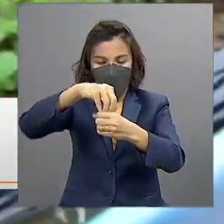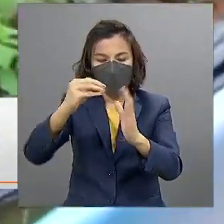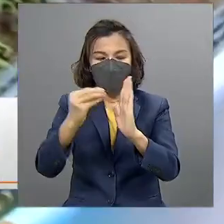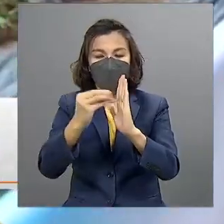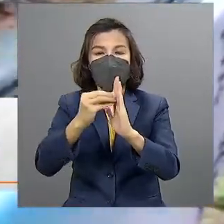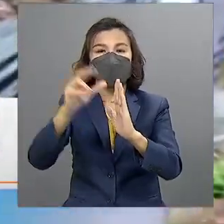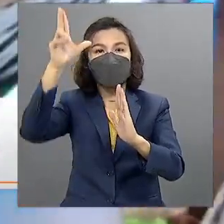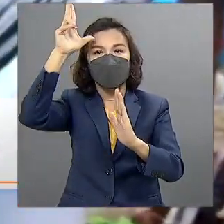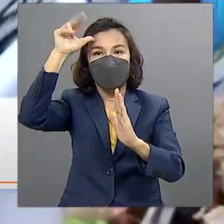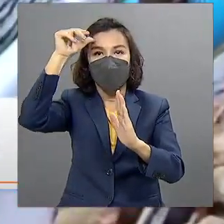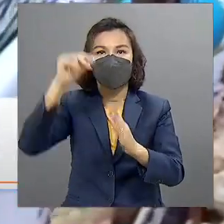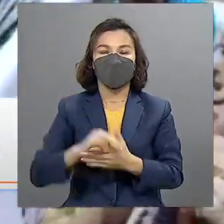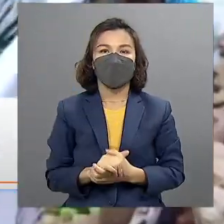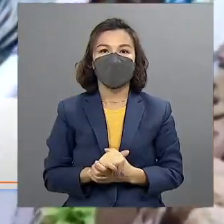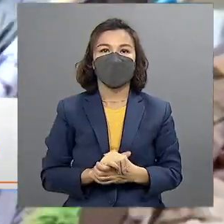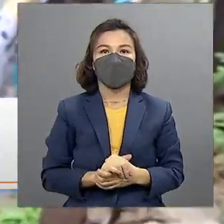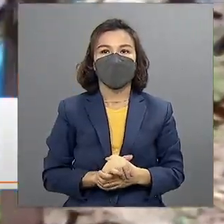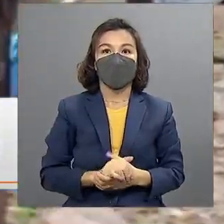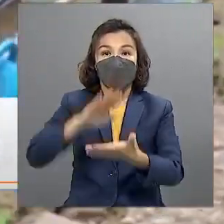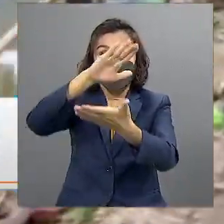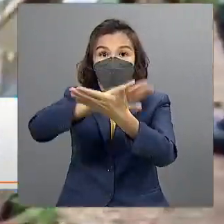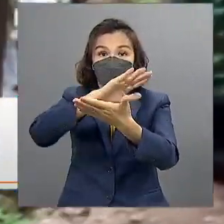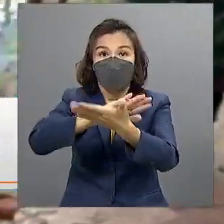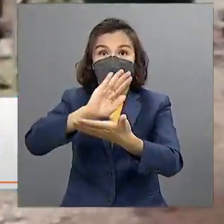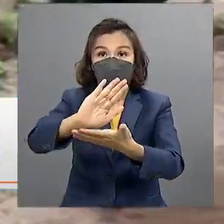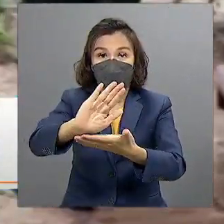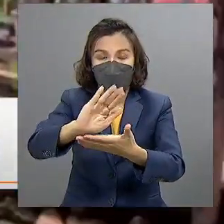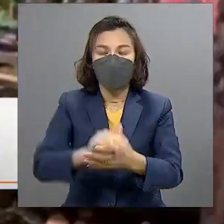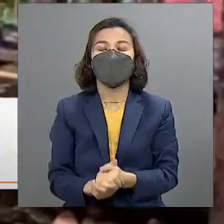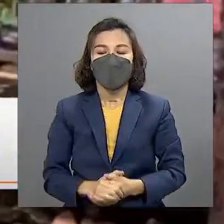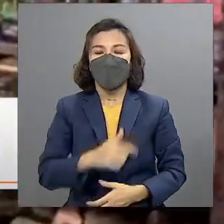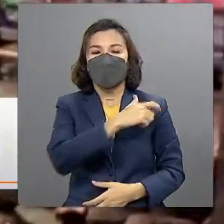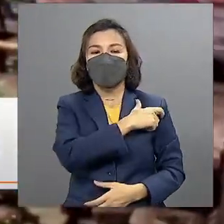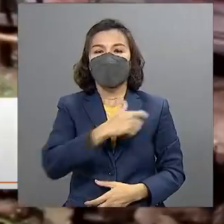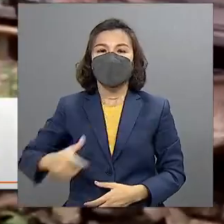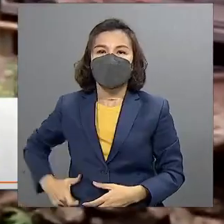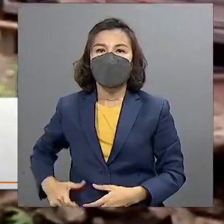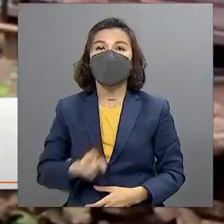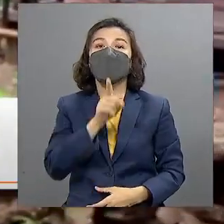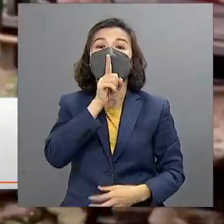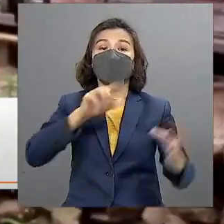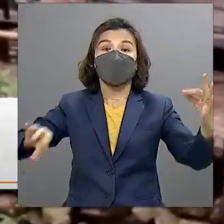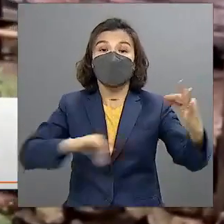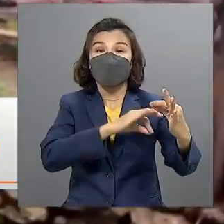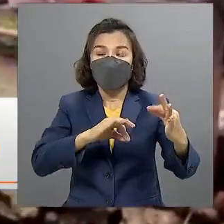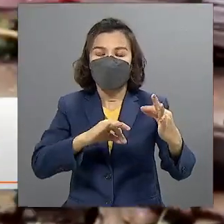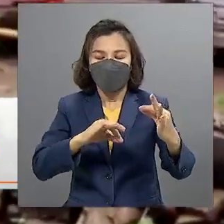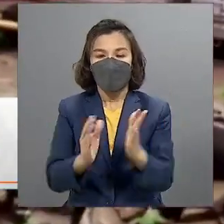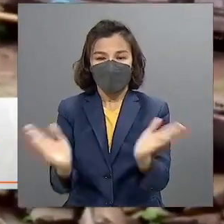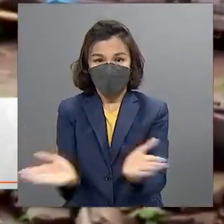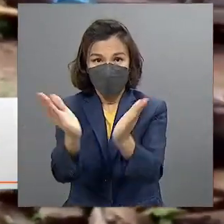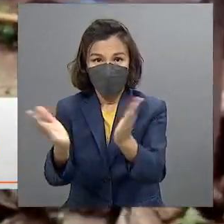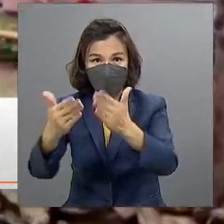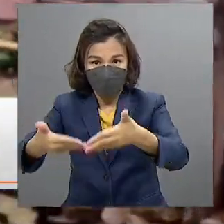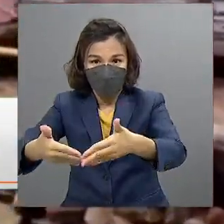ะคะซึ่งเป็นโรงเรียนในพระบรมราชูปถัมภ์ของสมเด็จพระกนิษฐาธิราชเจ้ากรมสมเด็จพระเทพรัตนราชสุดา